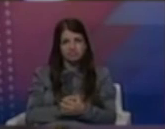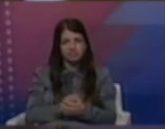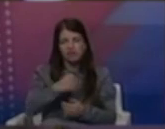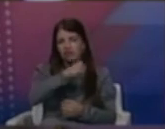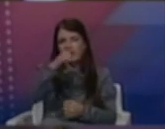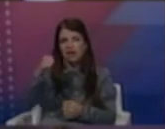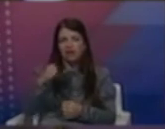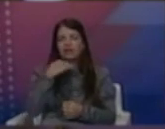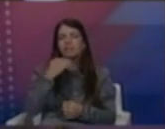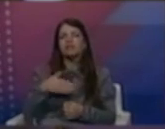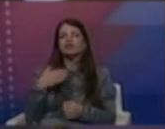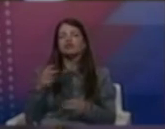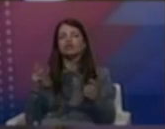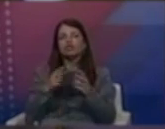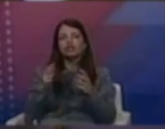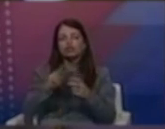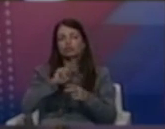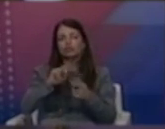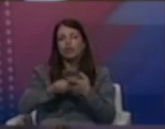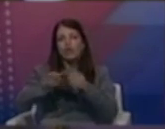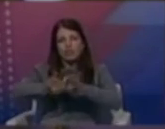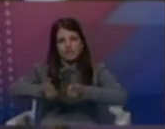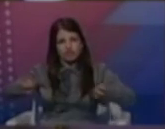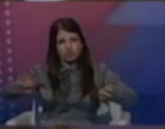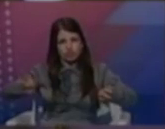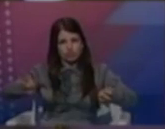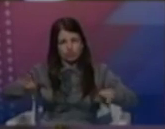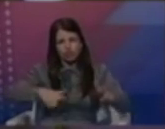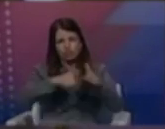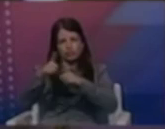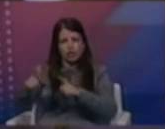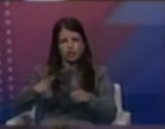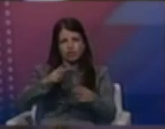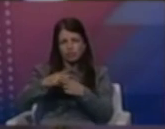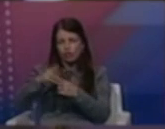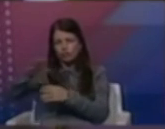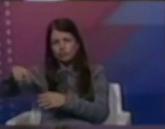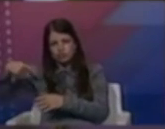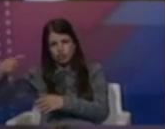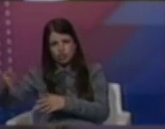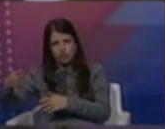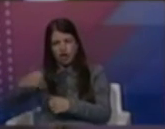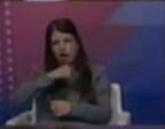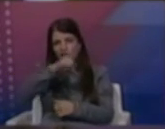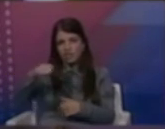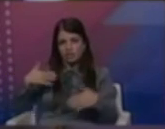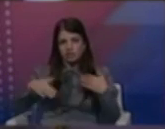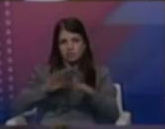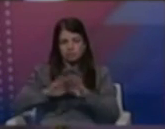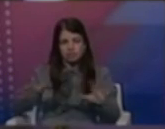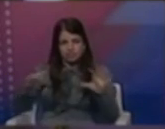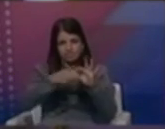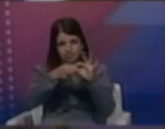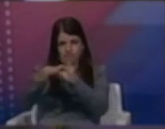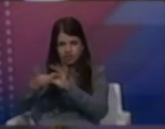Maħniex interessati li niġġieldu u li nifirdu. Il-battalji ħanħalluhom għal ħadd ieħor. Aħna interessati biss li